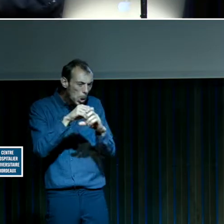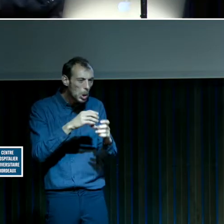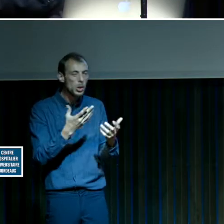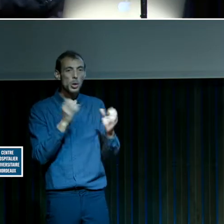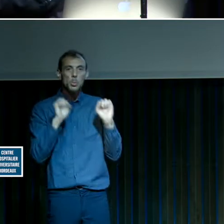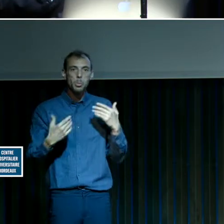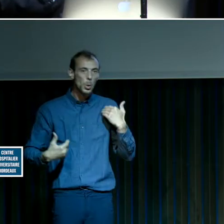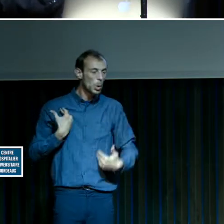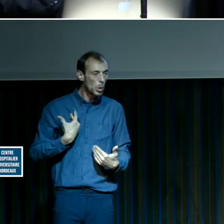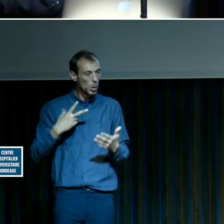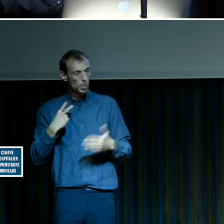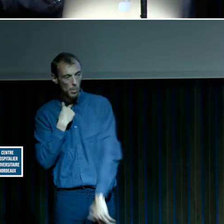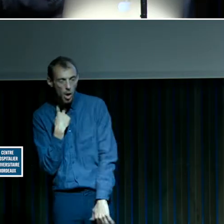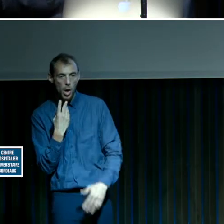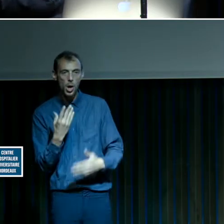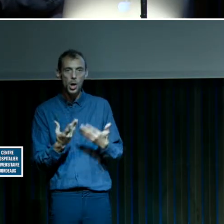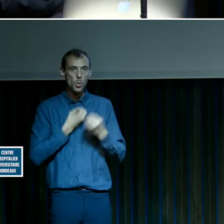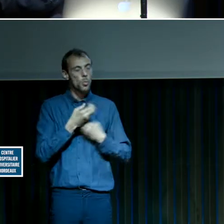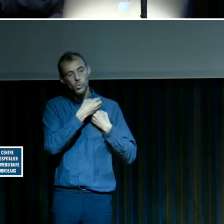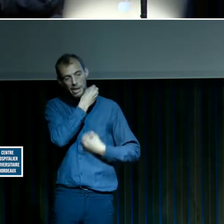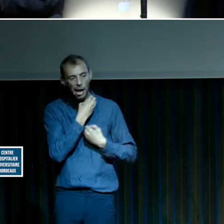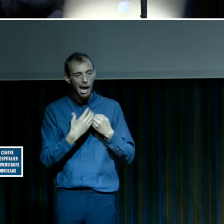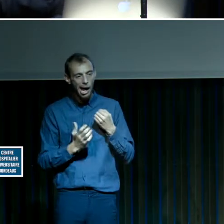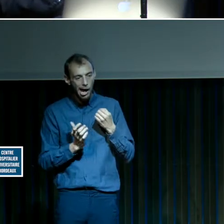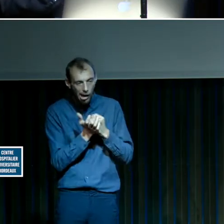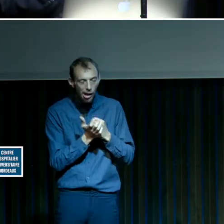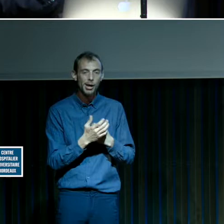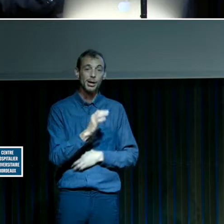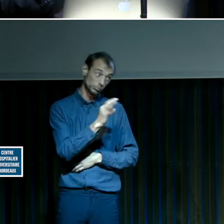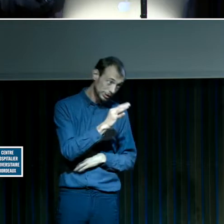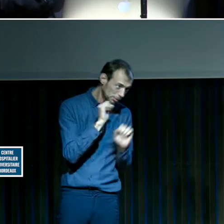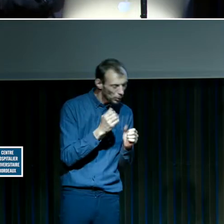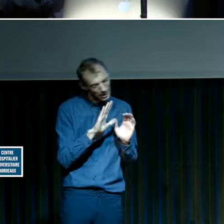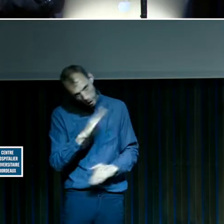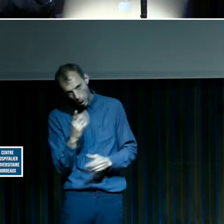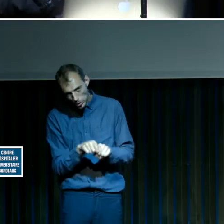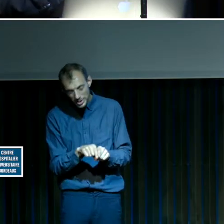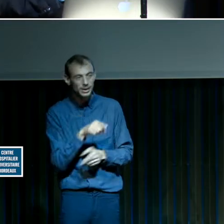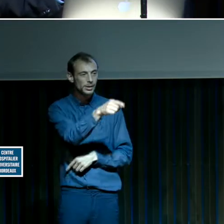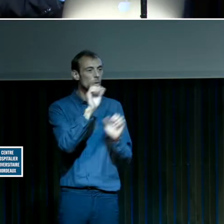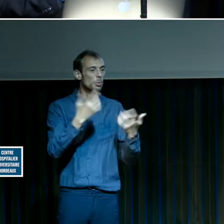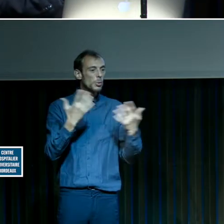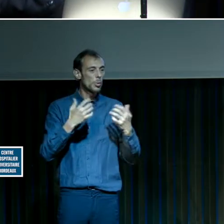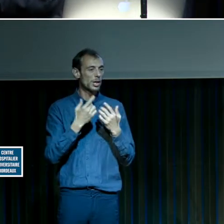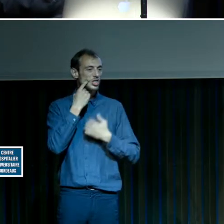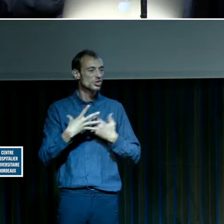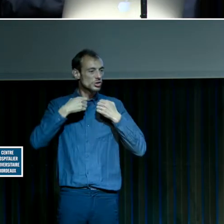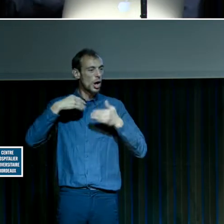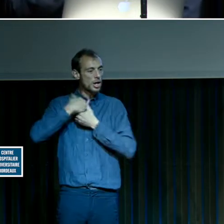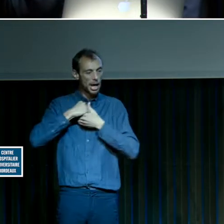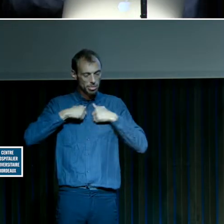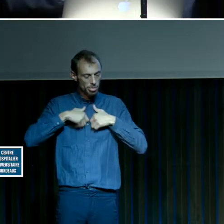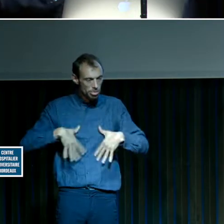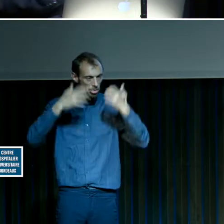Paralysie, oui. Une artère bouchée, oui, mais pas que. Ouais. Pardon? Une hémorragie,